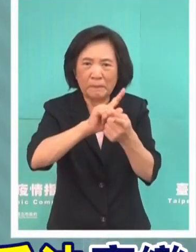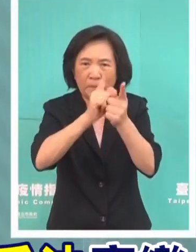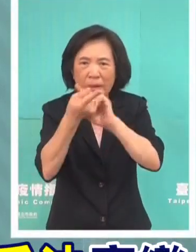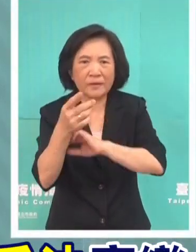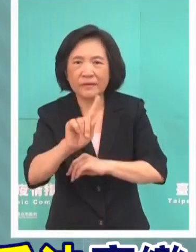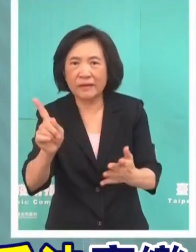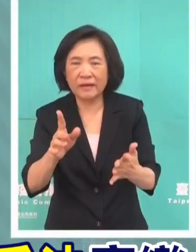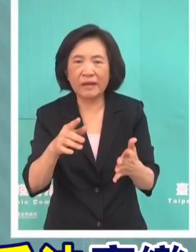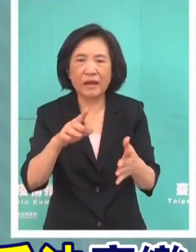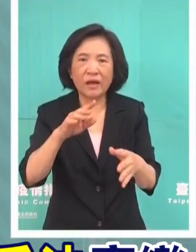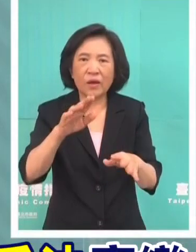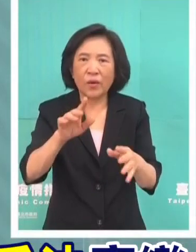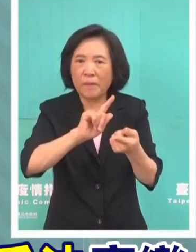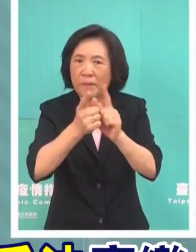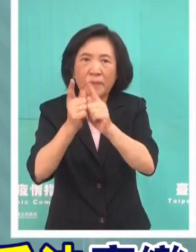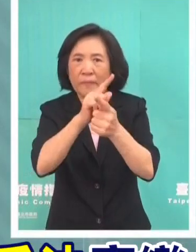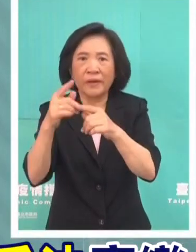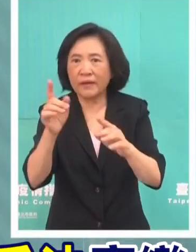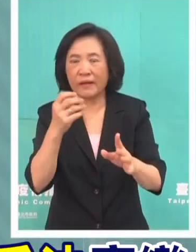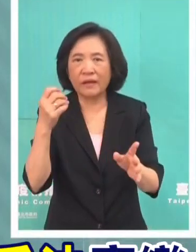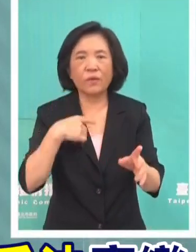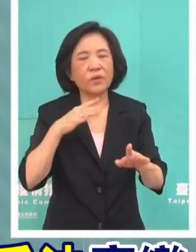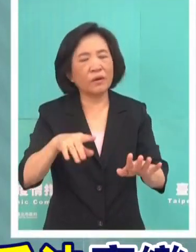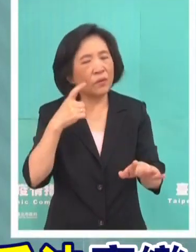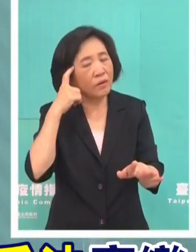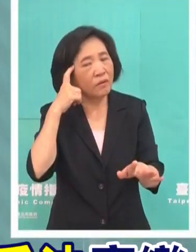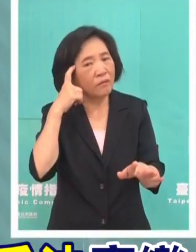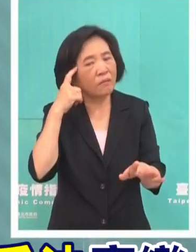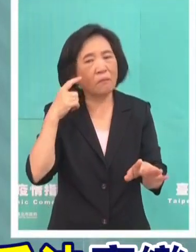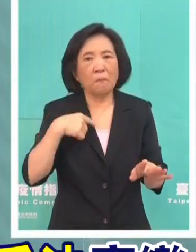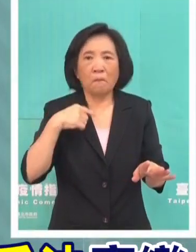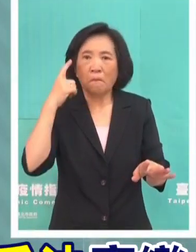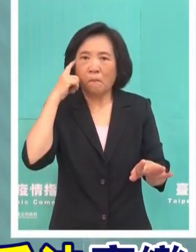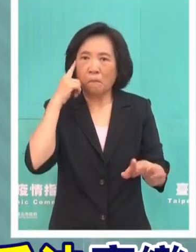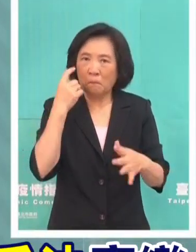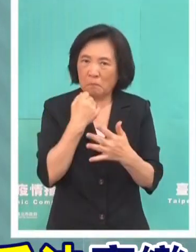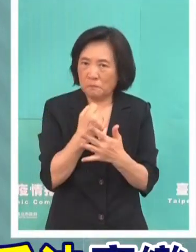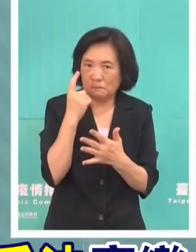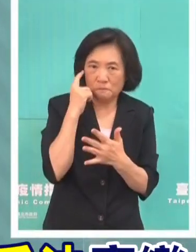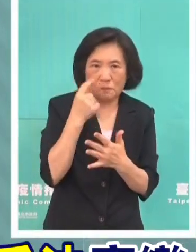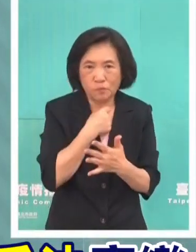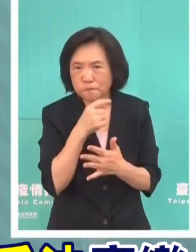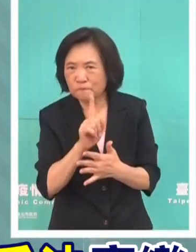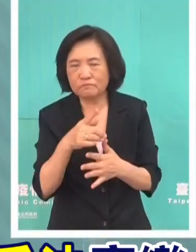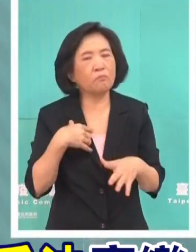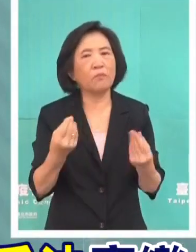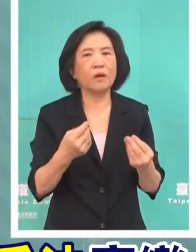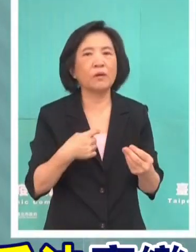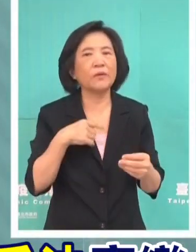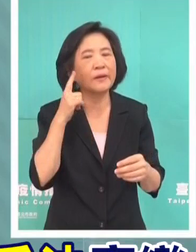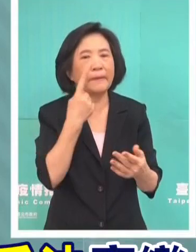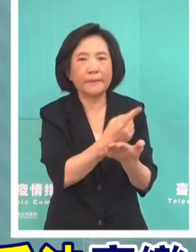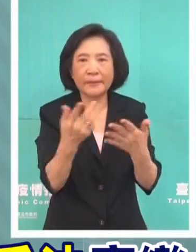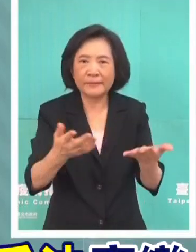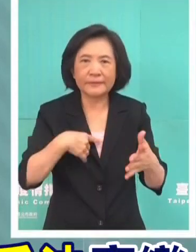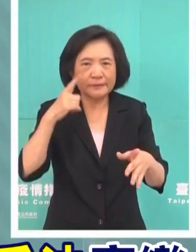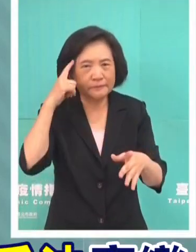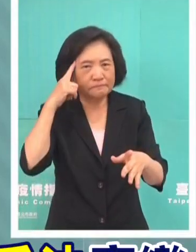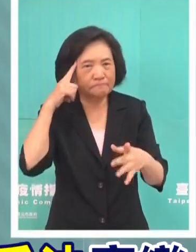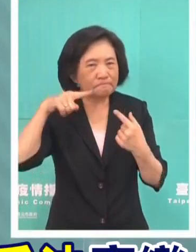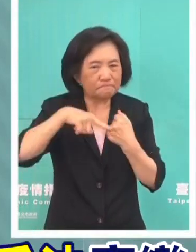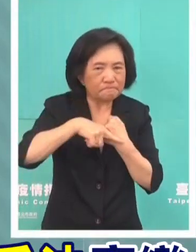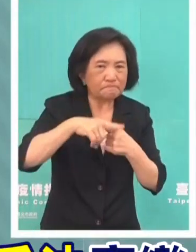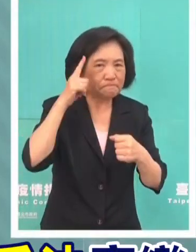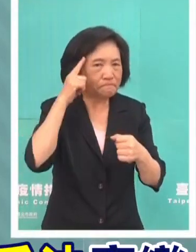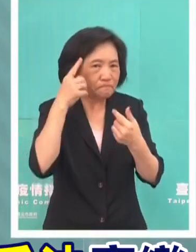子？所以这一题我也没有预设立场啦，就是说凡事哈、喔、多想一想嘛，哈，多准备，总